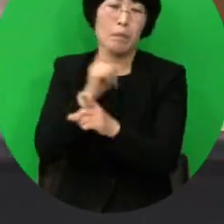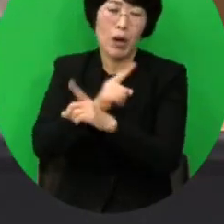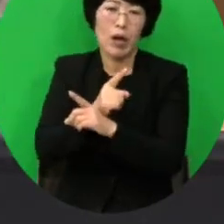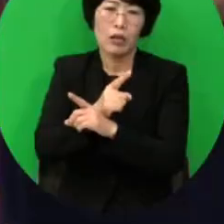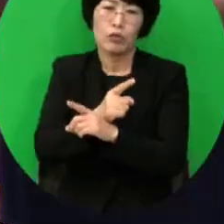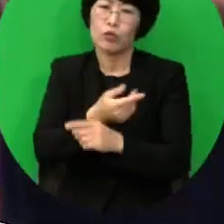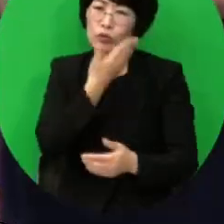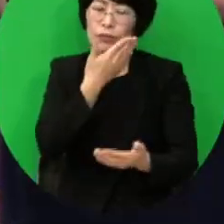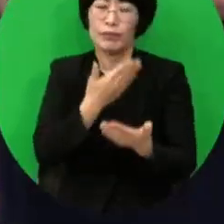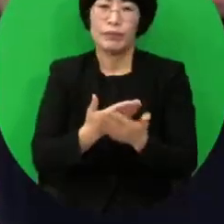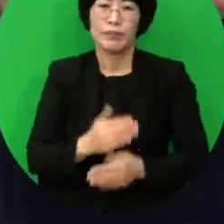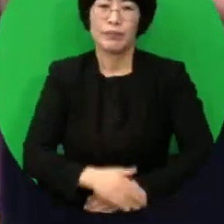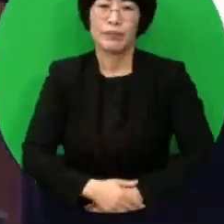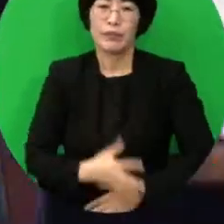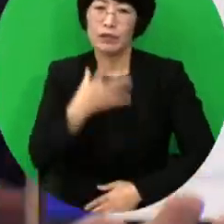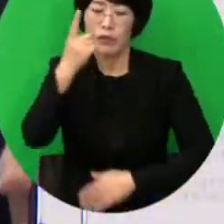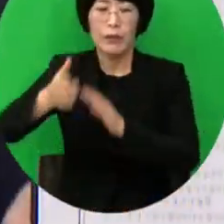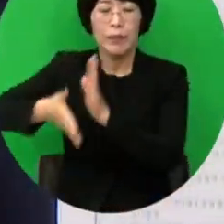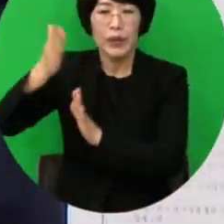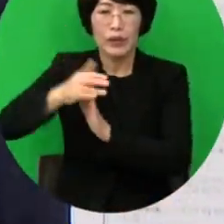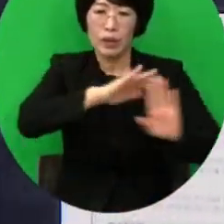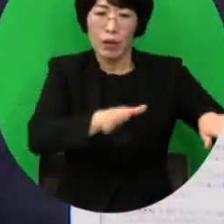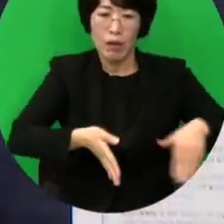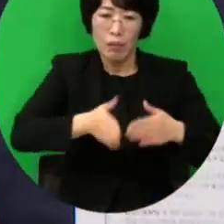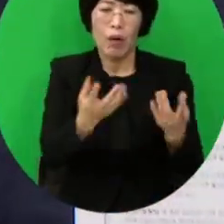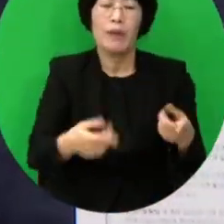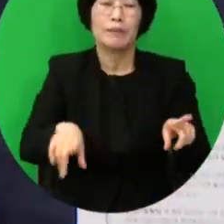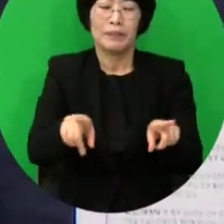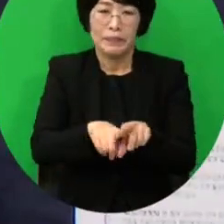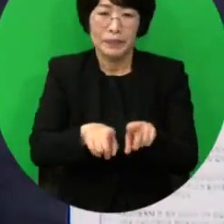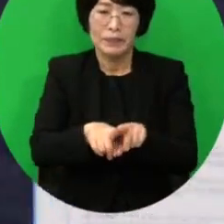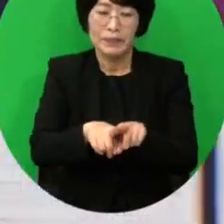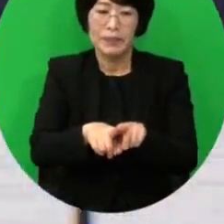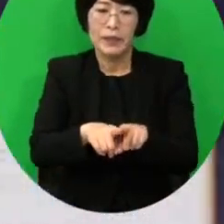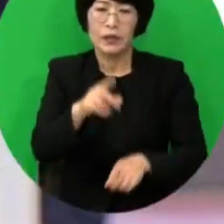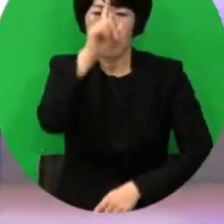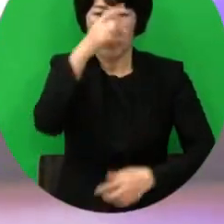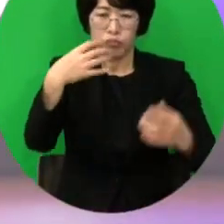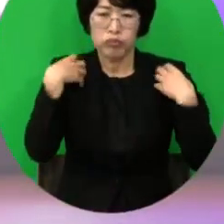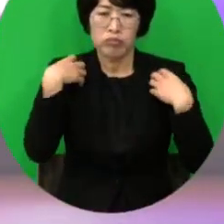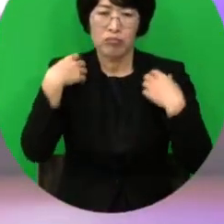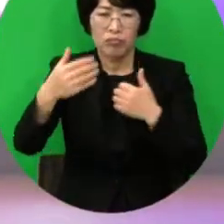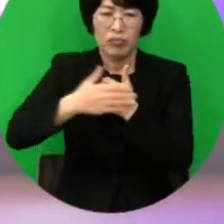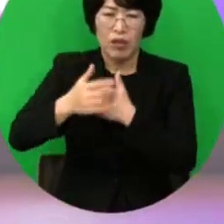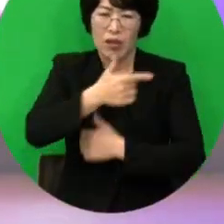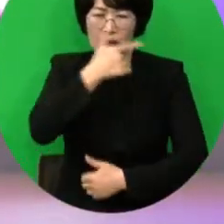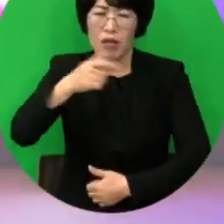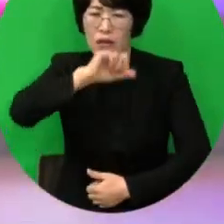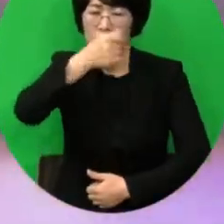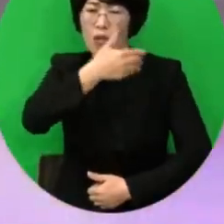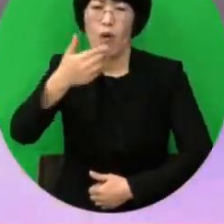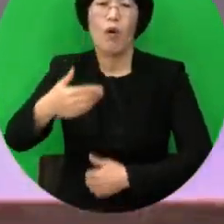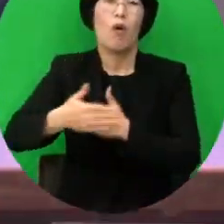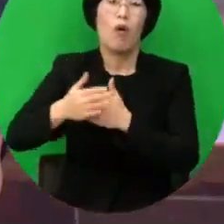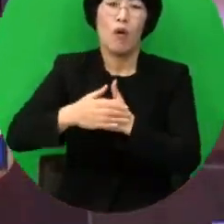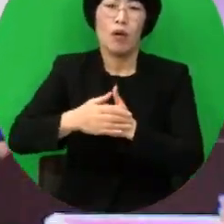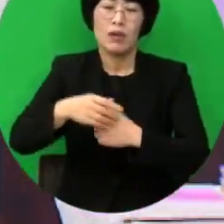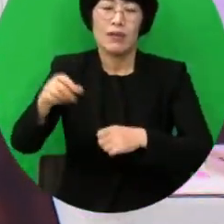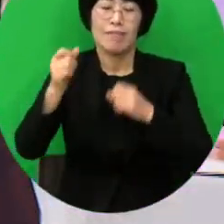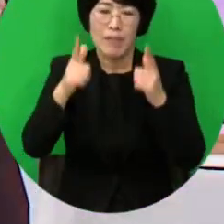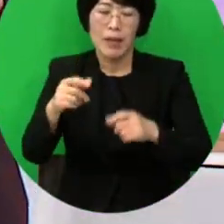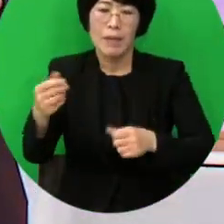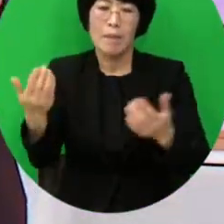남았습니다. 순천시는 전라남도와 손잡고 정부의 파격적인 지원을 받을 수 있는